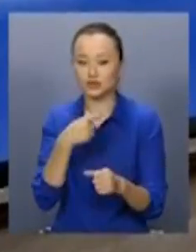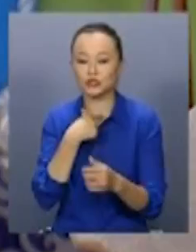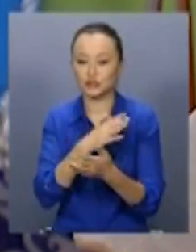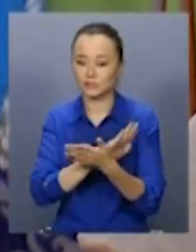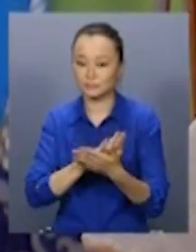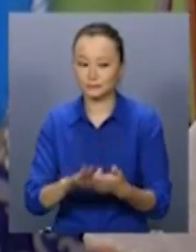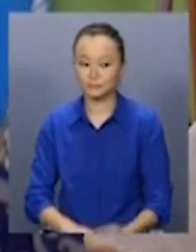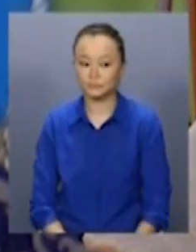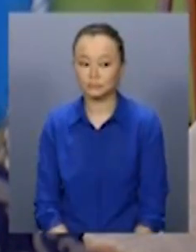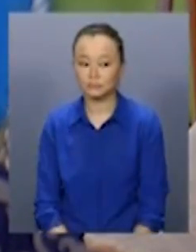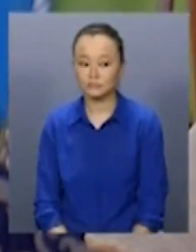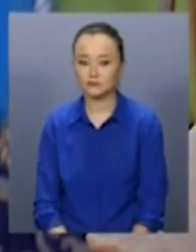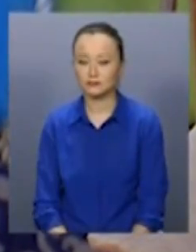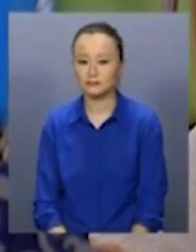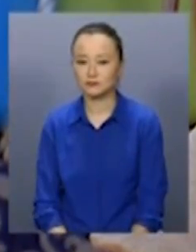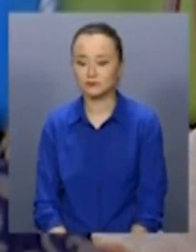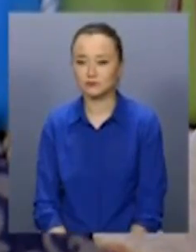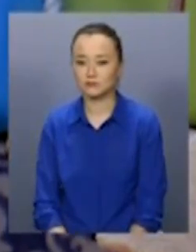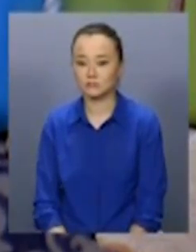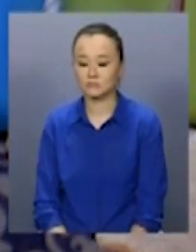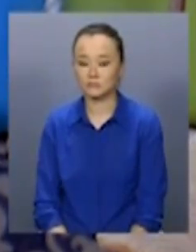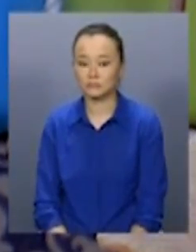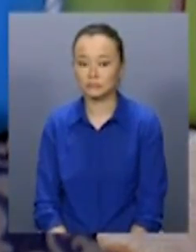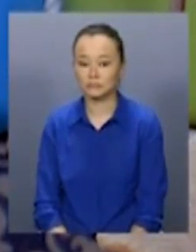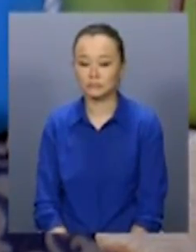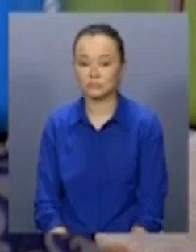Әрине. Жұлдызыдай жарқыраған